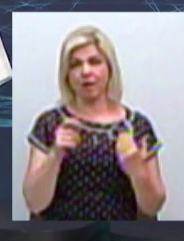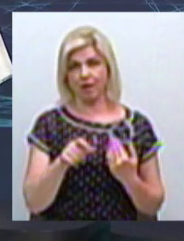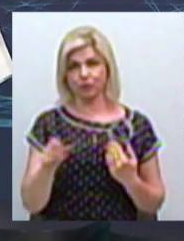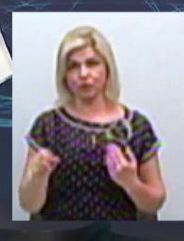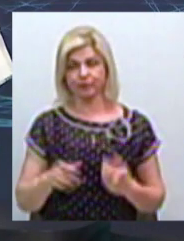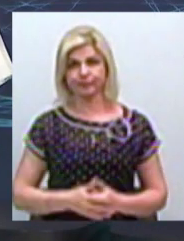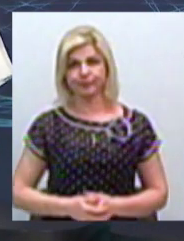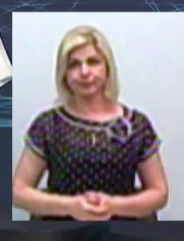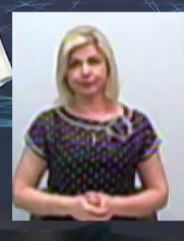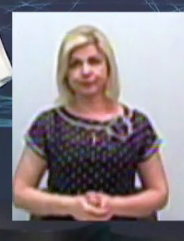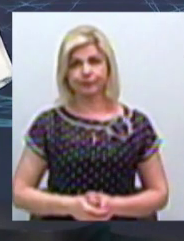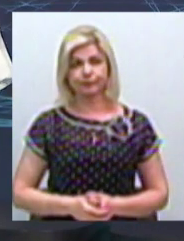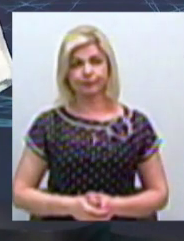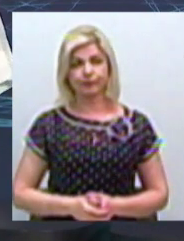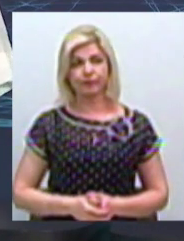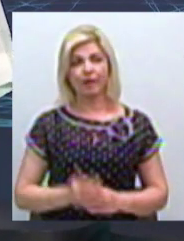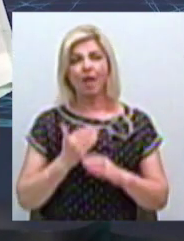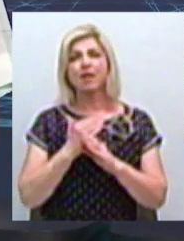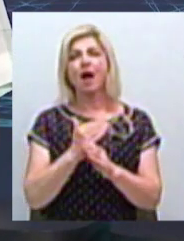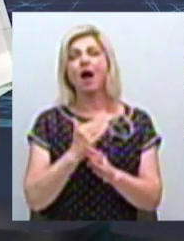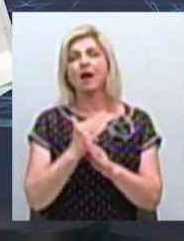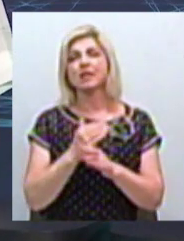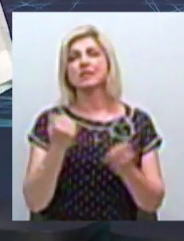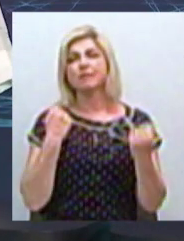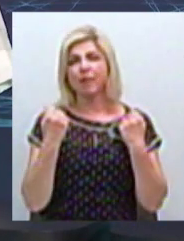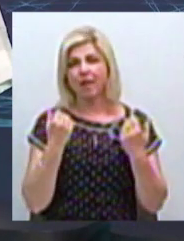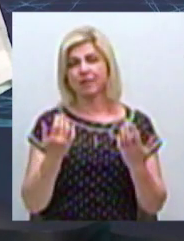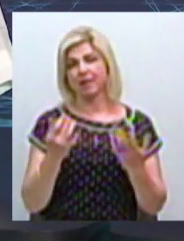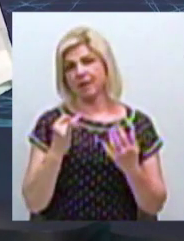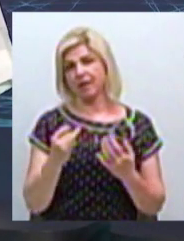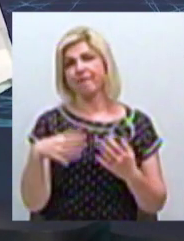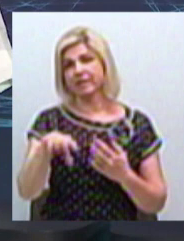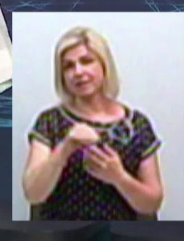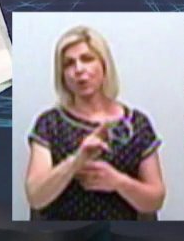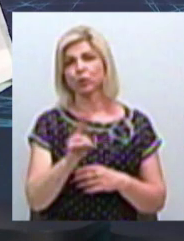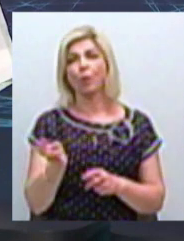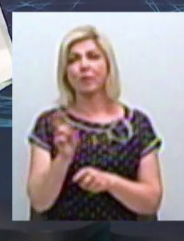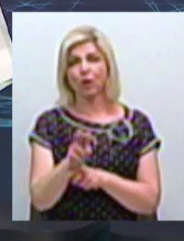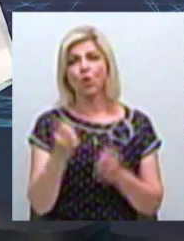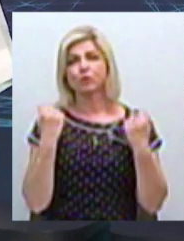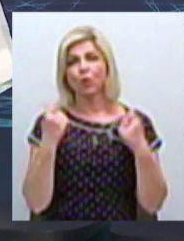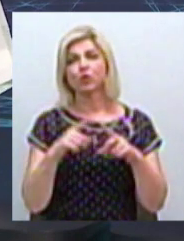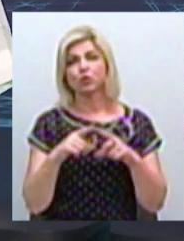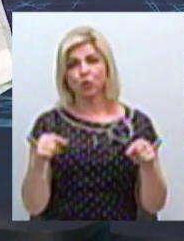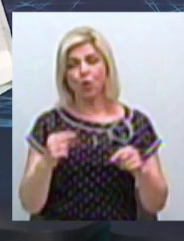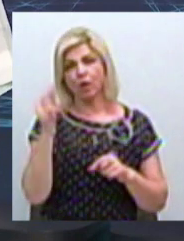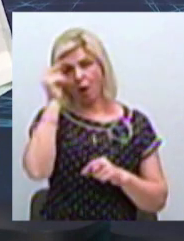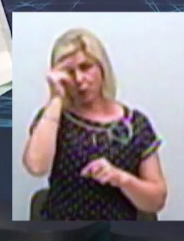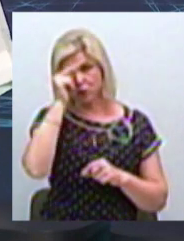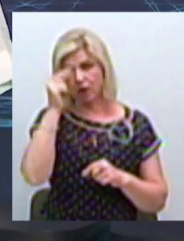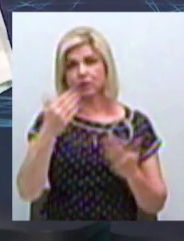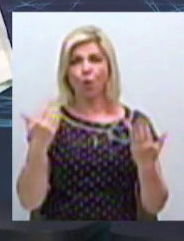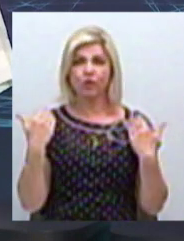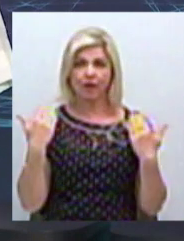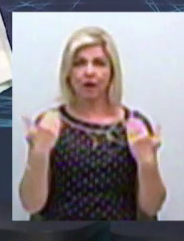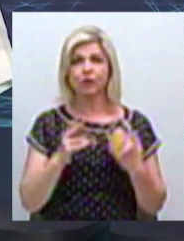наших жителей. Это яхтсмены, спортсмены, то есть все, кто приходит в спортивные школы обучаться,